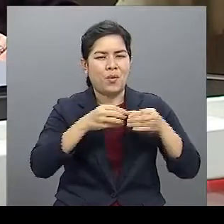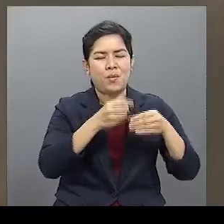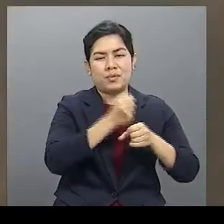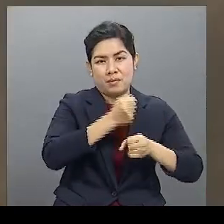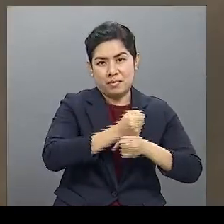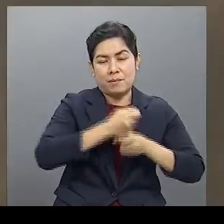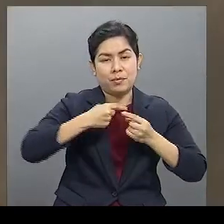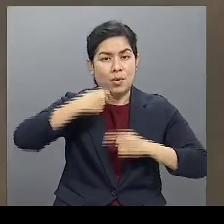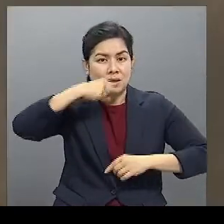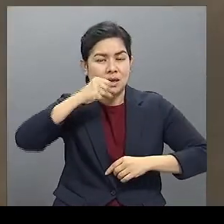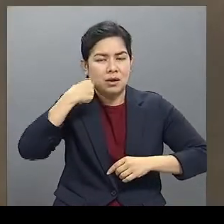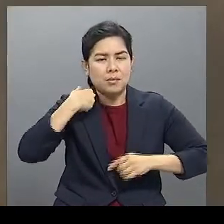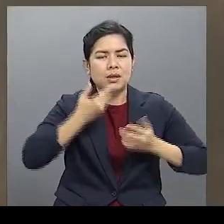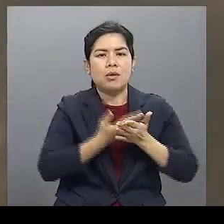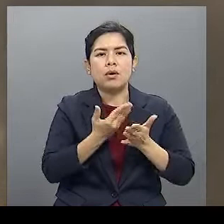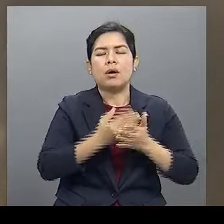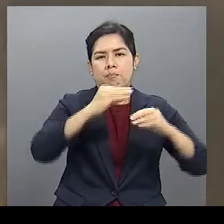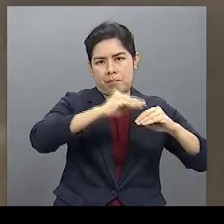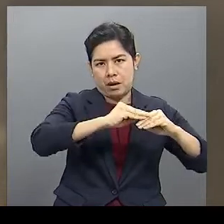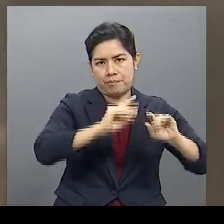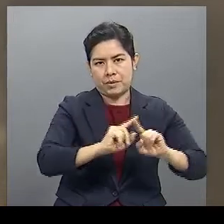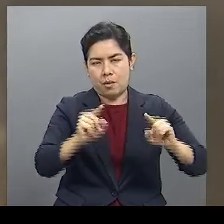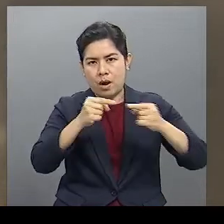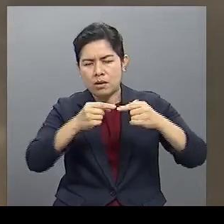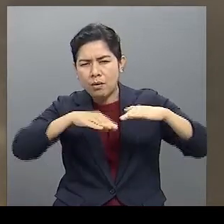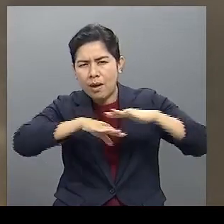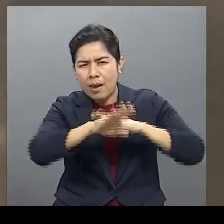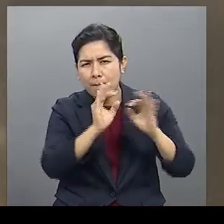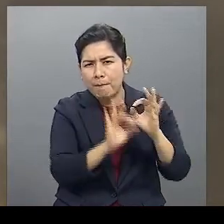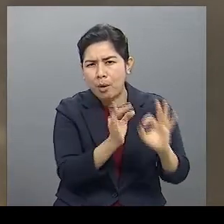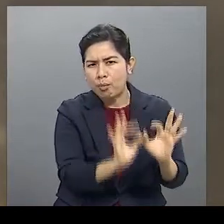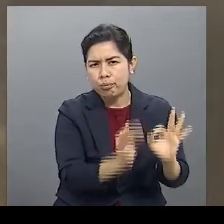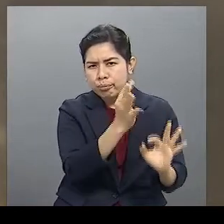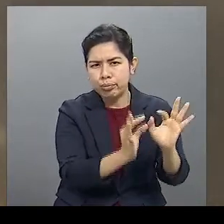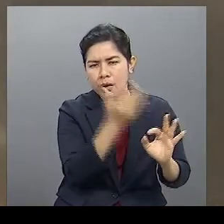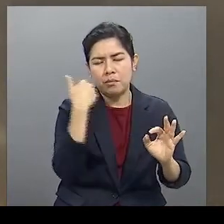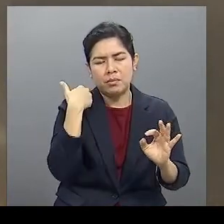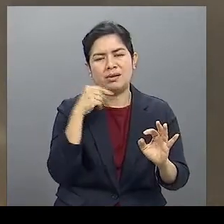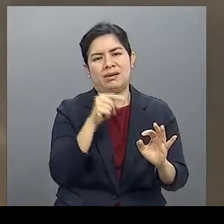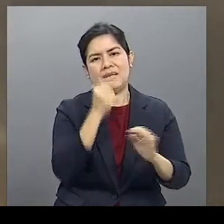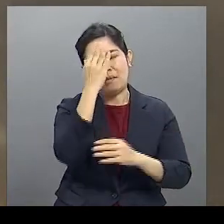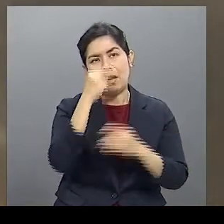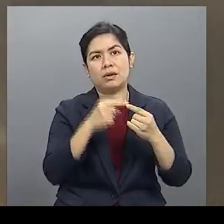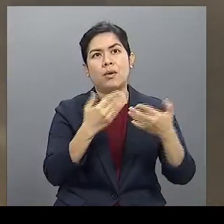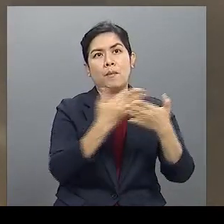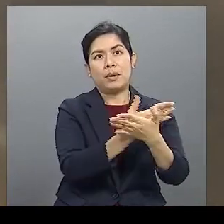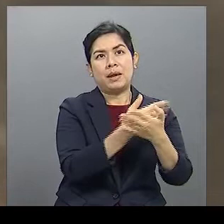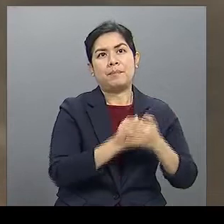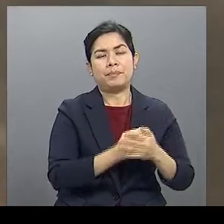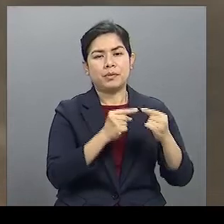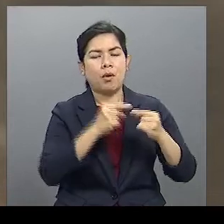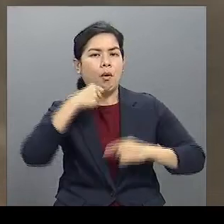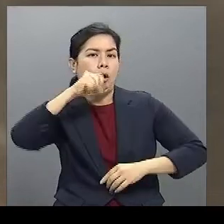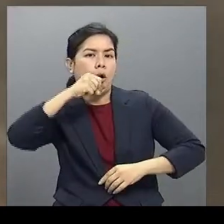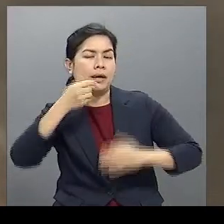บาทค่ะแต่ว่าพฤติกรรมการลักลอบเผาที่ยังคงดำเนินอยู่นะคะโดยเปลี่ยนมาเผาหลังจากที่ตัดอ้อยเสร็จแล้วเพื่อที่จะปรับ